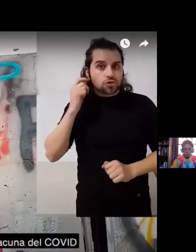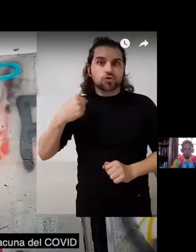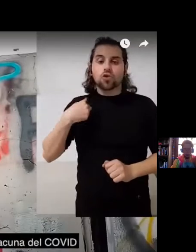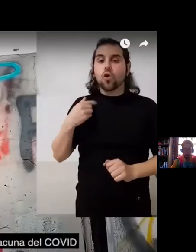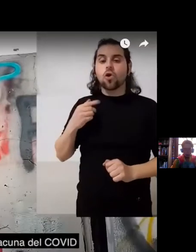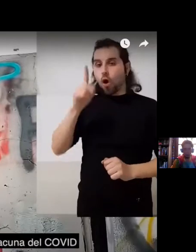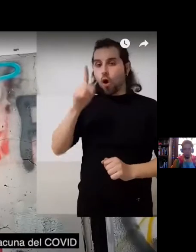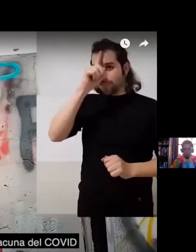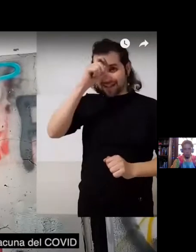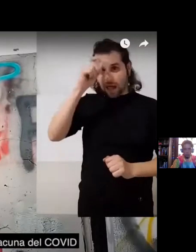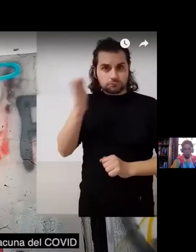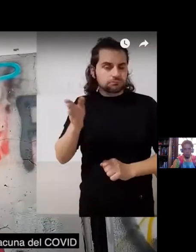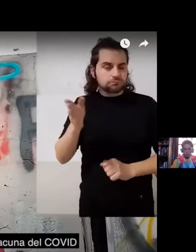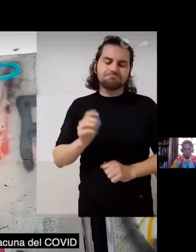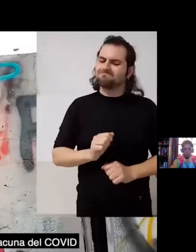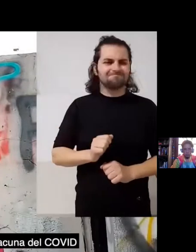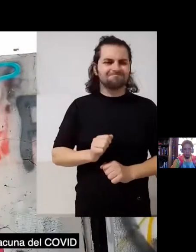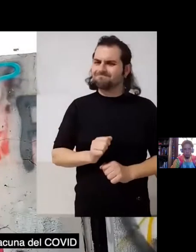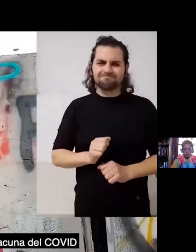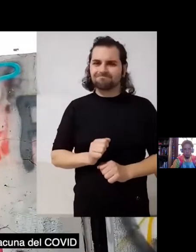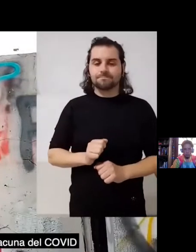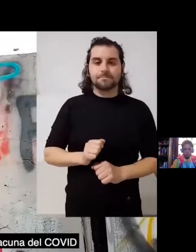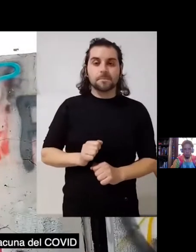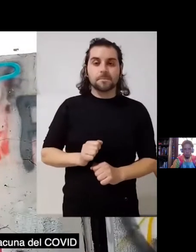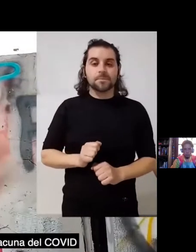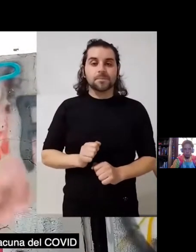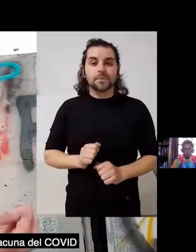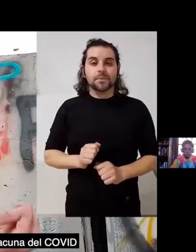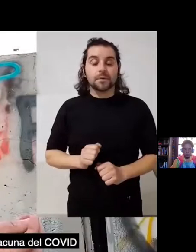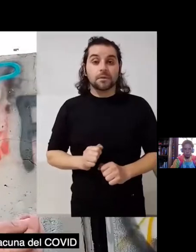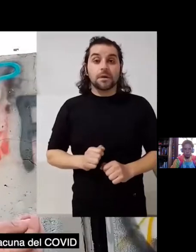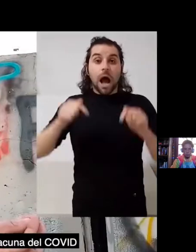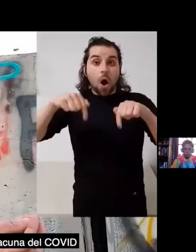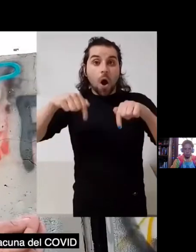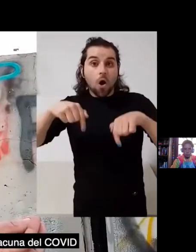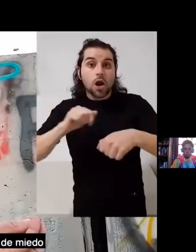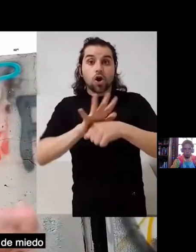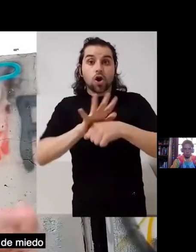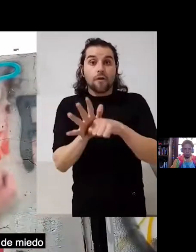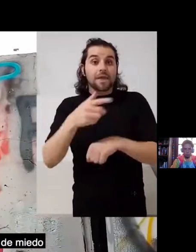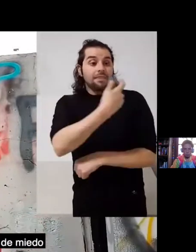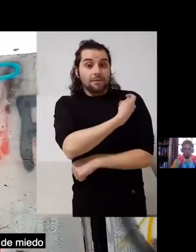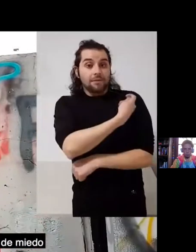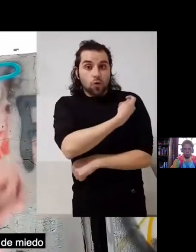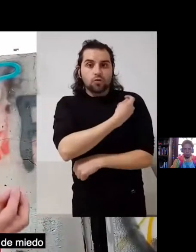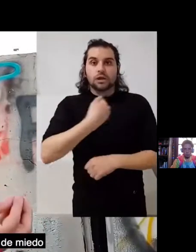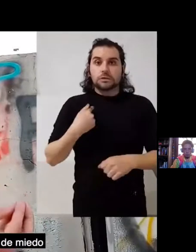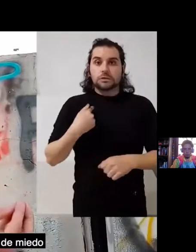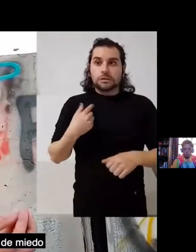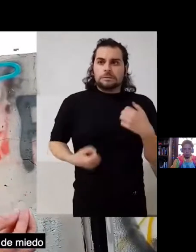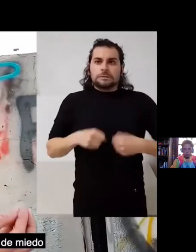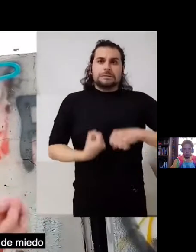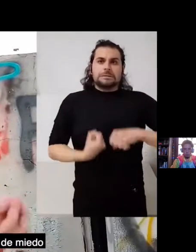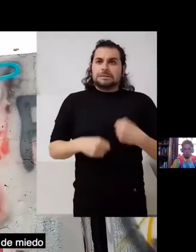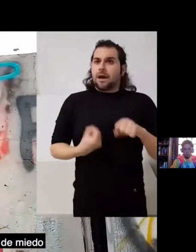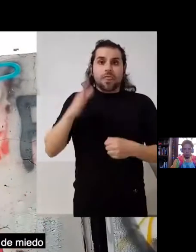ans et je ne vais pas chez le médecin. Mais malheureusement, je suis allée me donner le